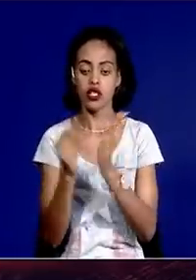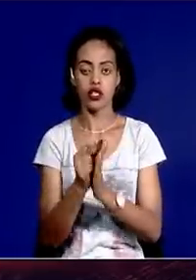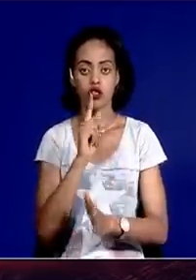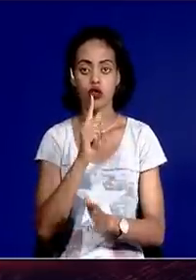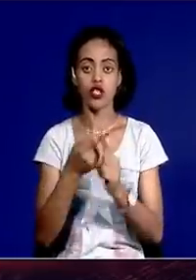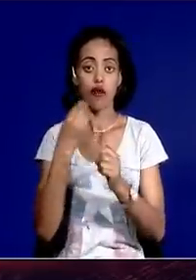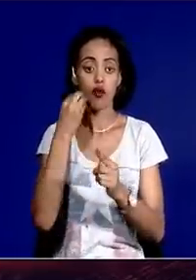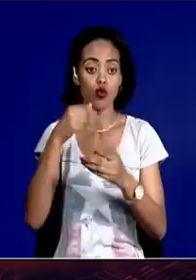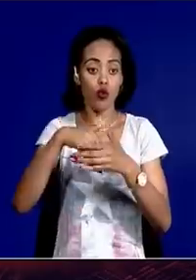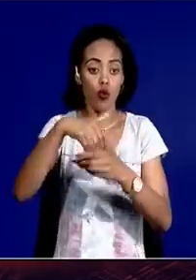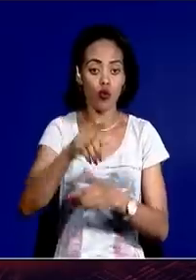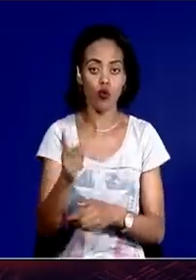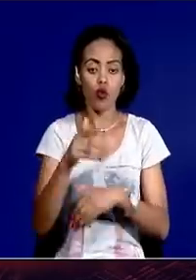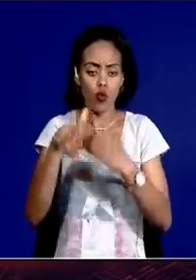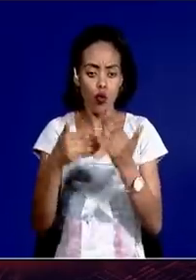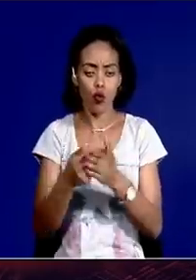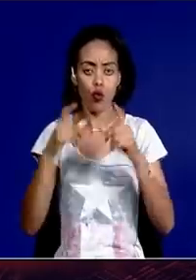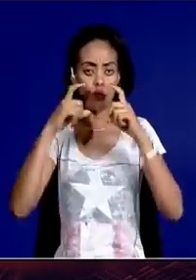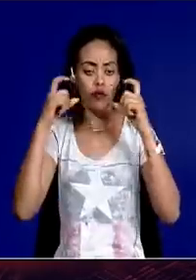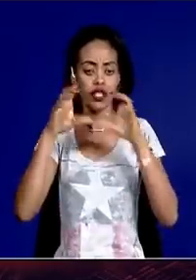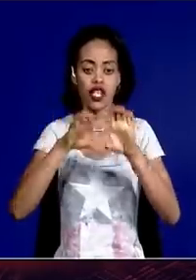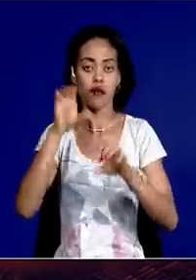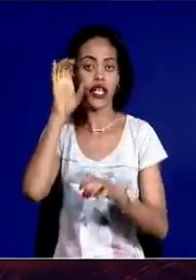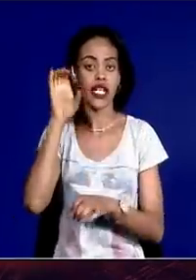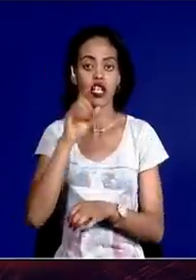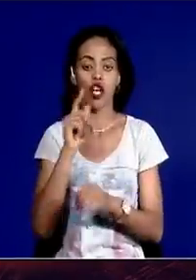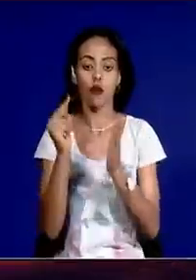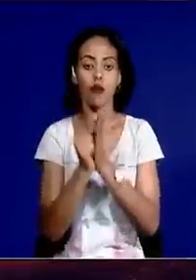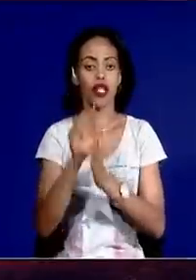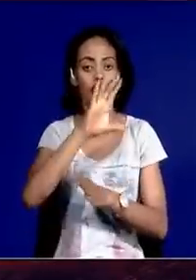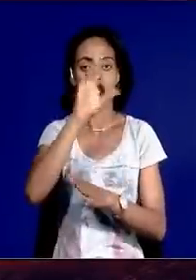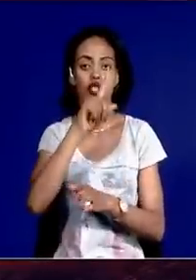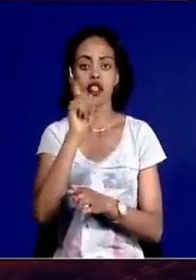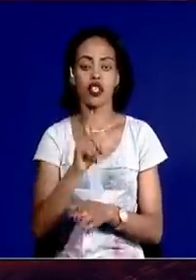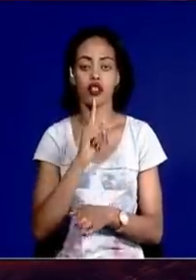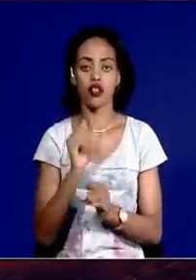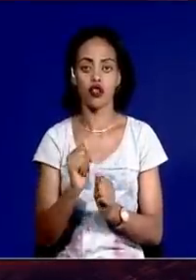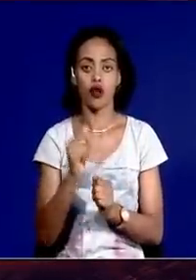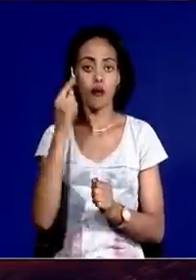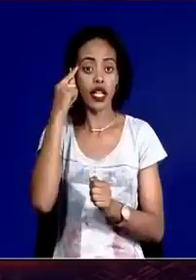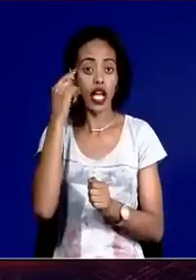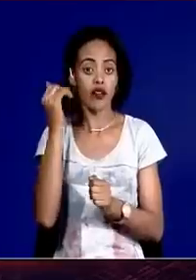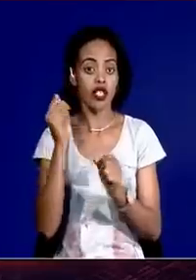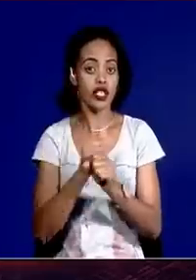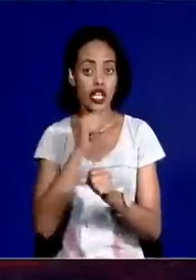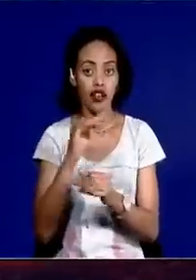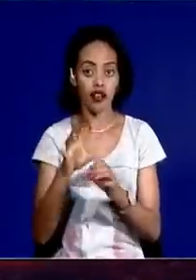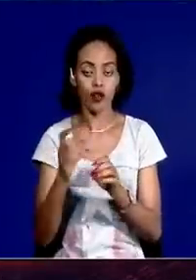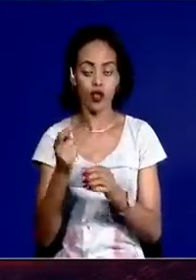قوزن توزيو كله ماسك قبر يزلو عزي كله بحقه قدد بتحساس بقى زي قبارة بحقه قبر عزي